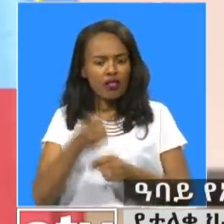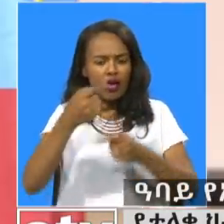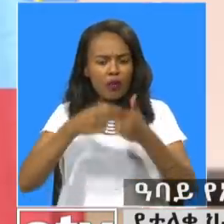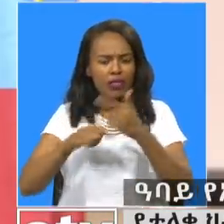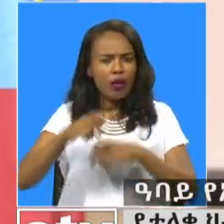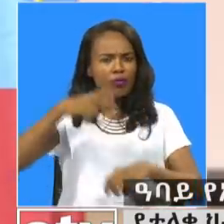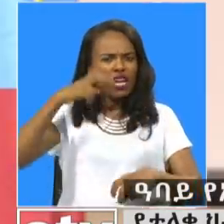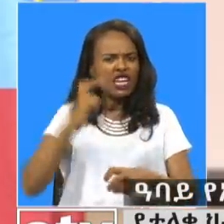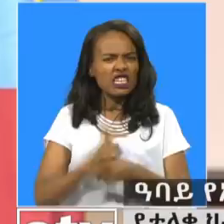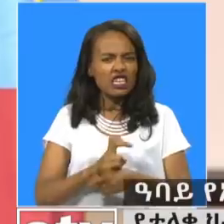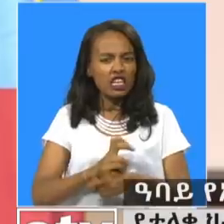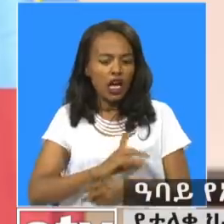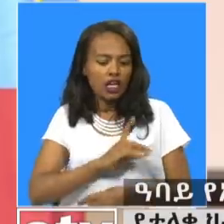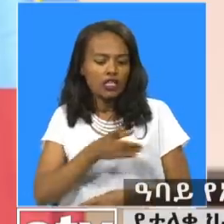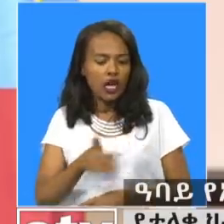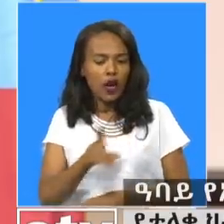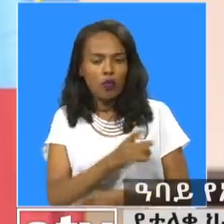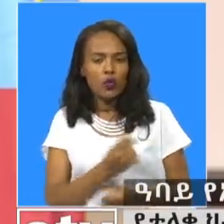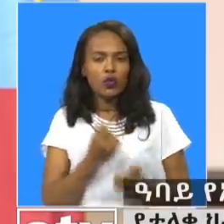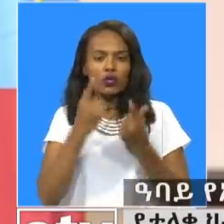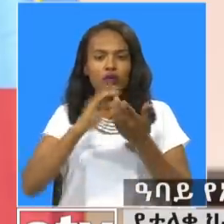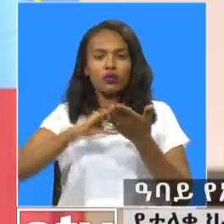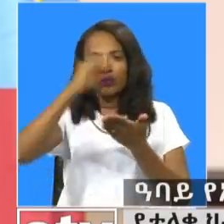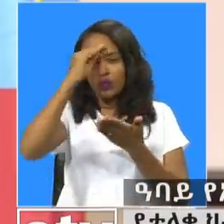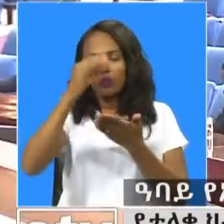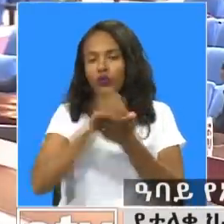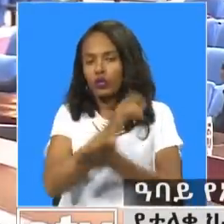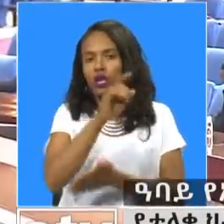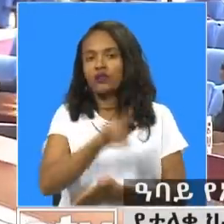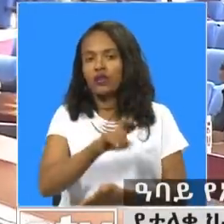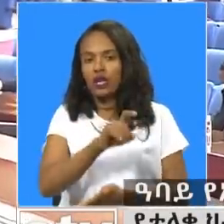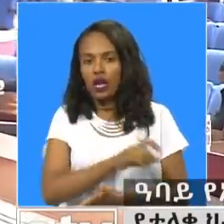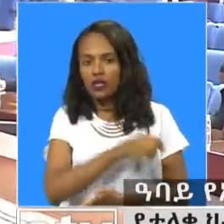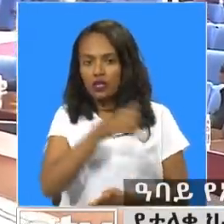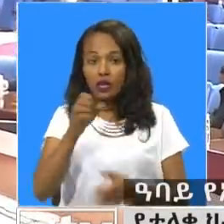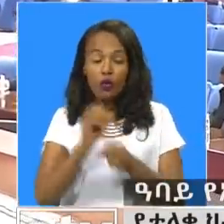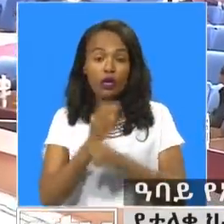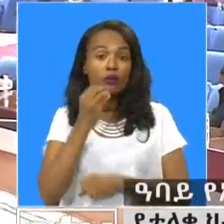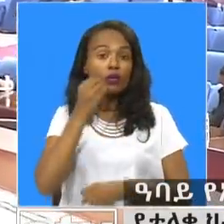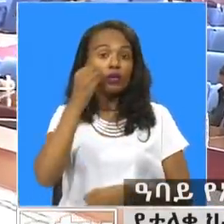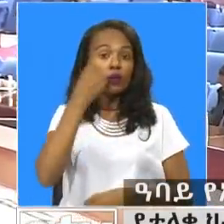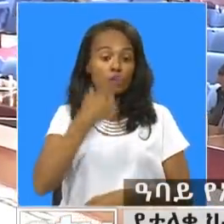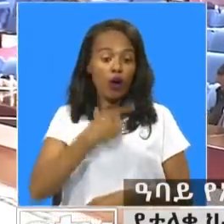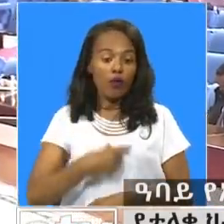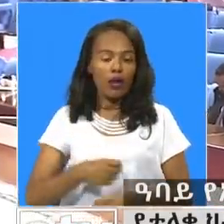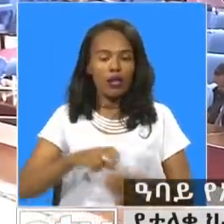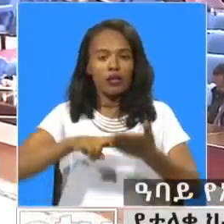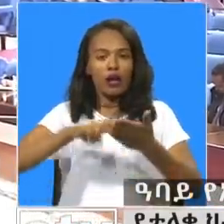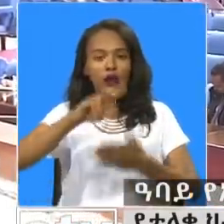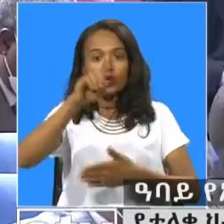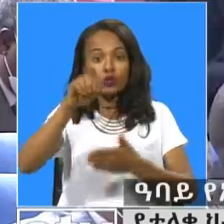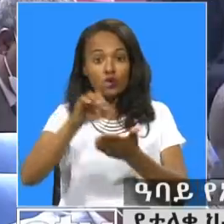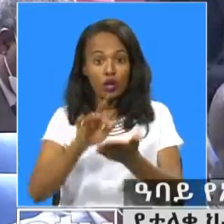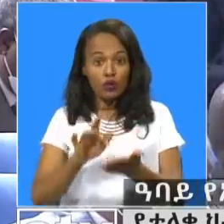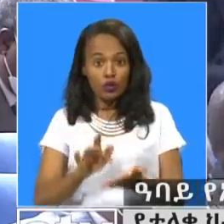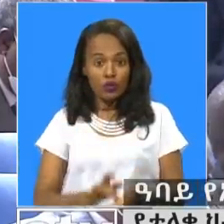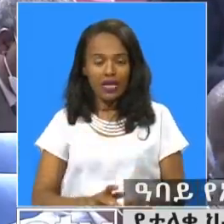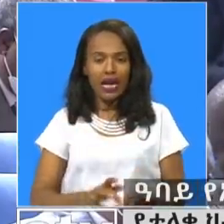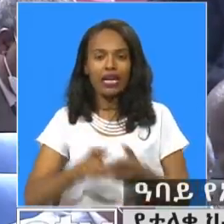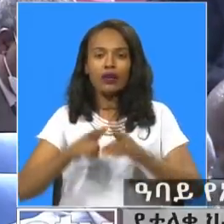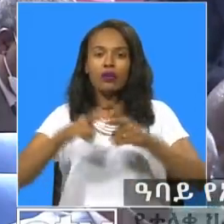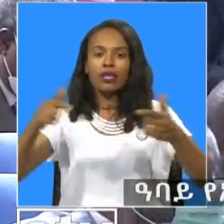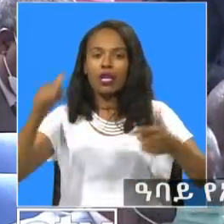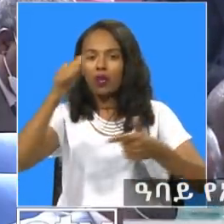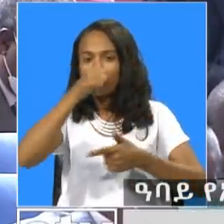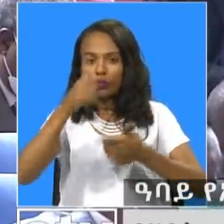ያመጣብን አደገኛ ኪሳራ መሆኑን ተገንዝቦ ትምህርት መውሰድ ያስፈልጋል። ሌላው የምክር ቤቱ አባላት ካነሷቸው ጥያቄዎች መካከል